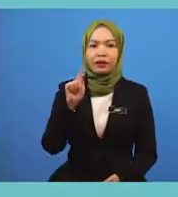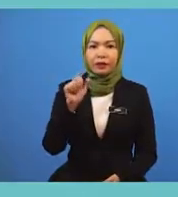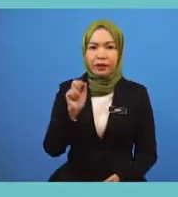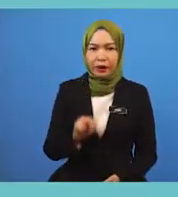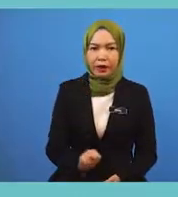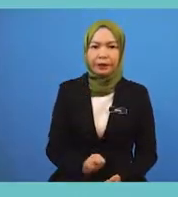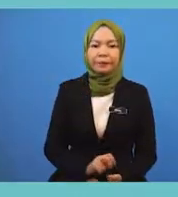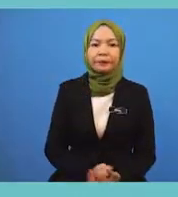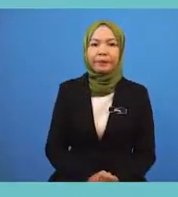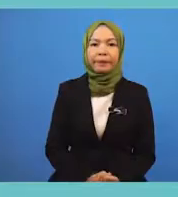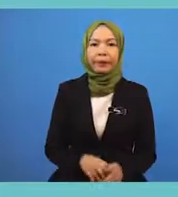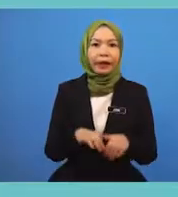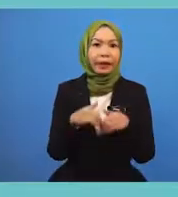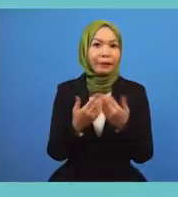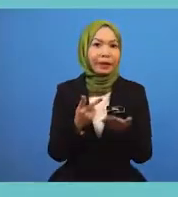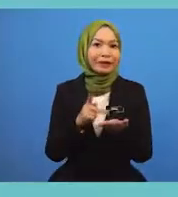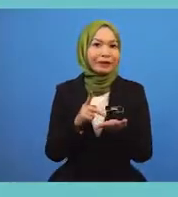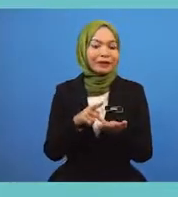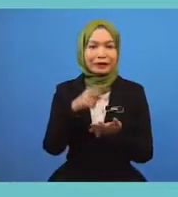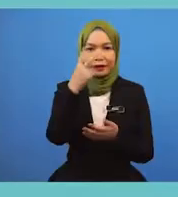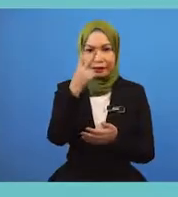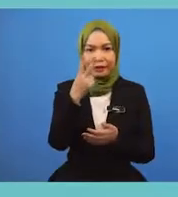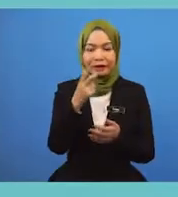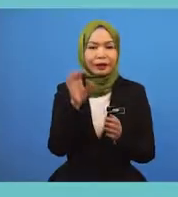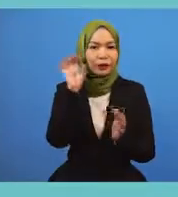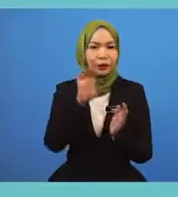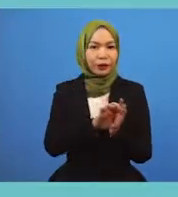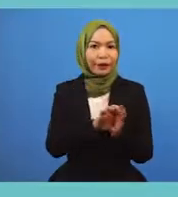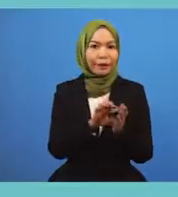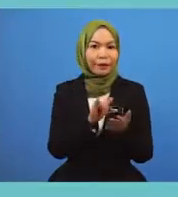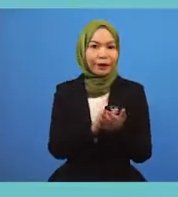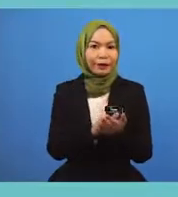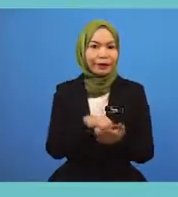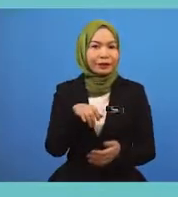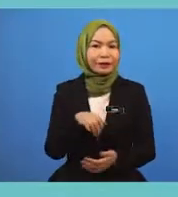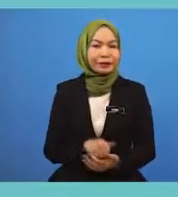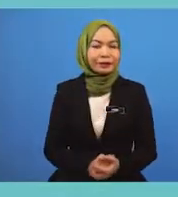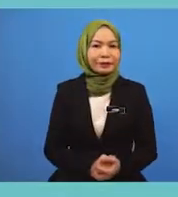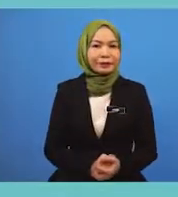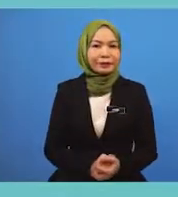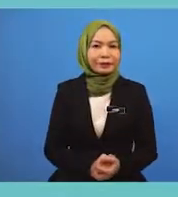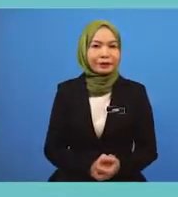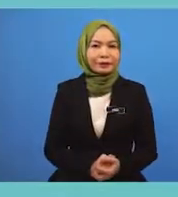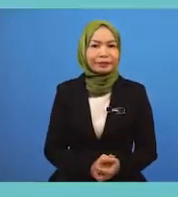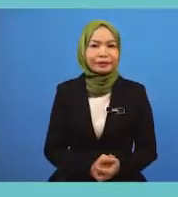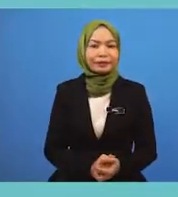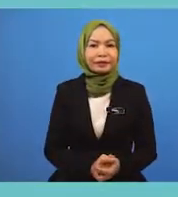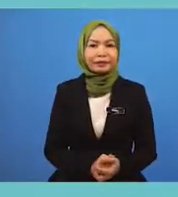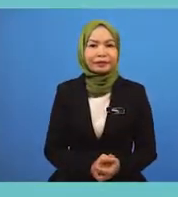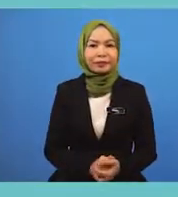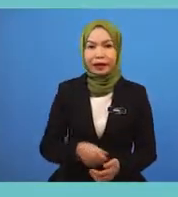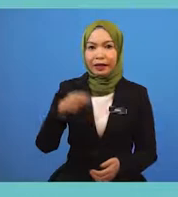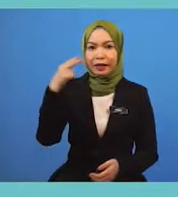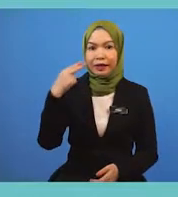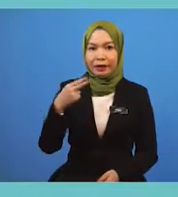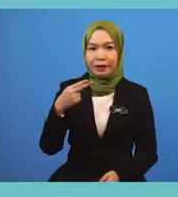pula, delta H ialah H dibahagikan dengan bilangan mol N. H